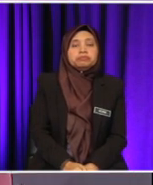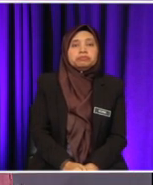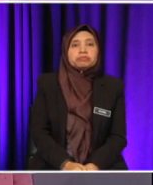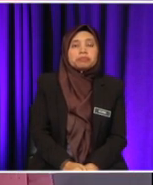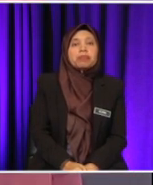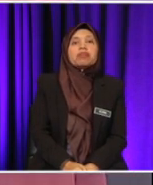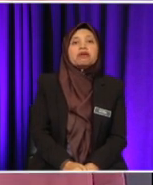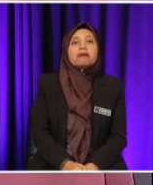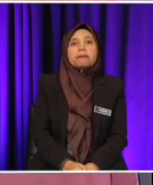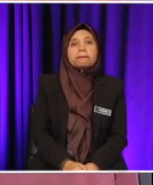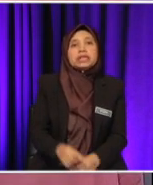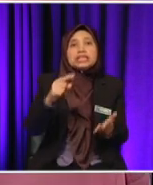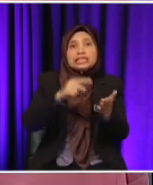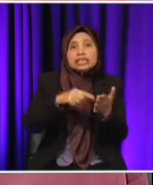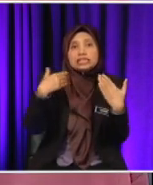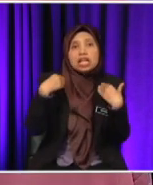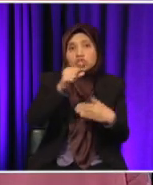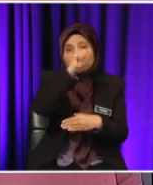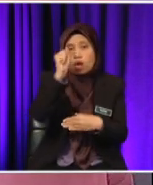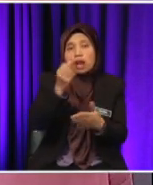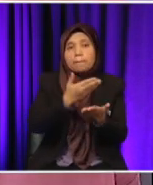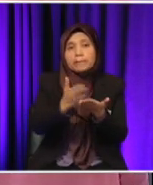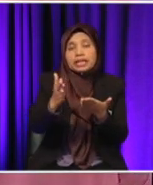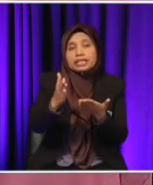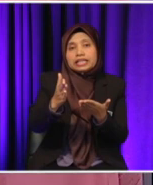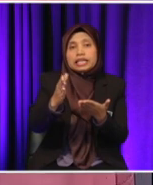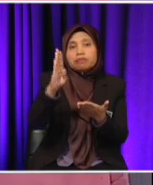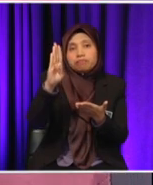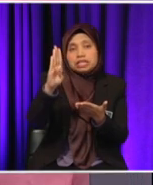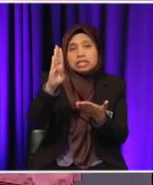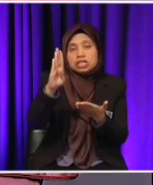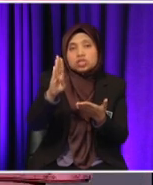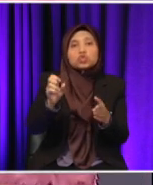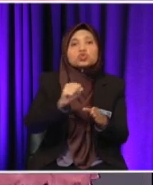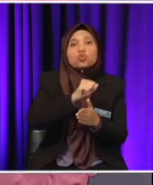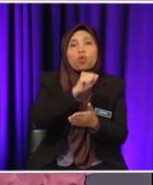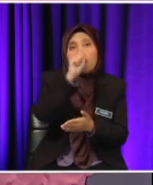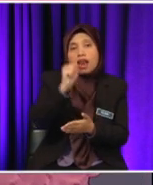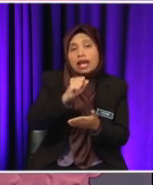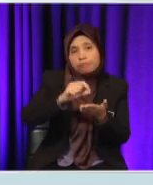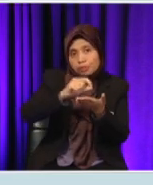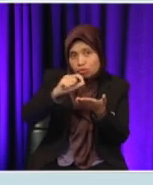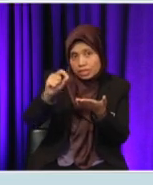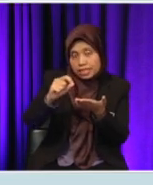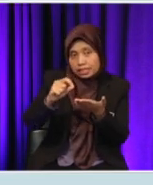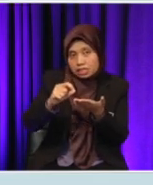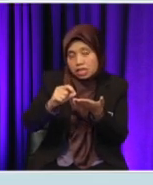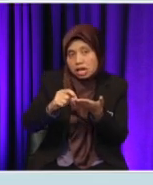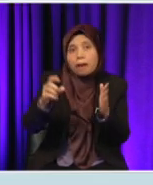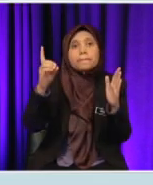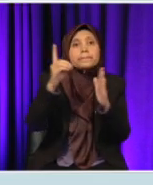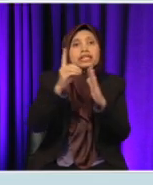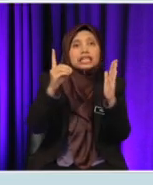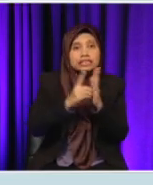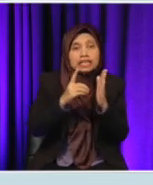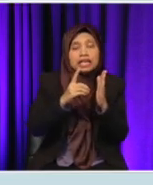Oke ini adalah soal dan bahagian ini membawa pada 12 maka berdasarkan karya berdasarkan karya